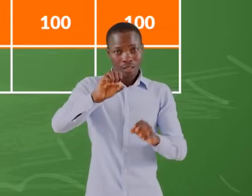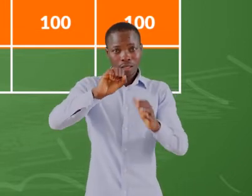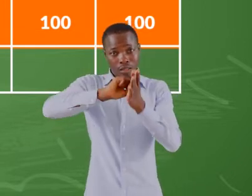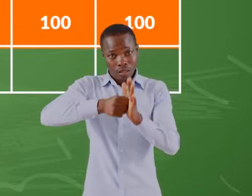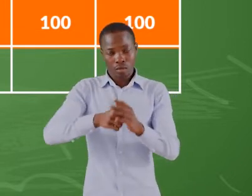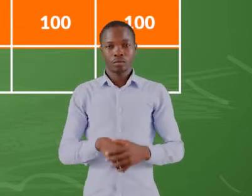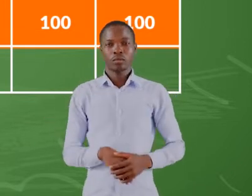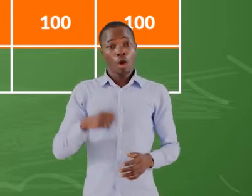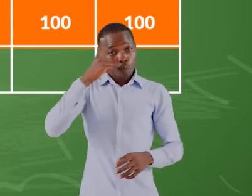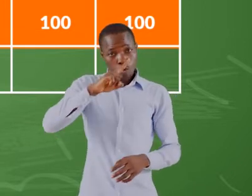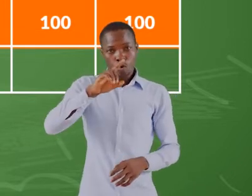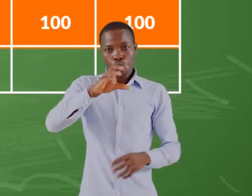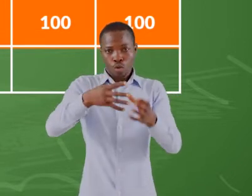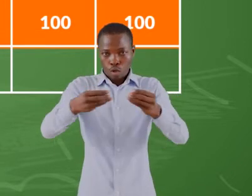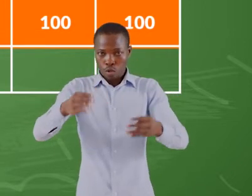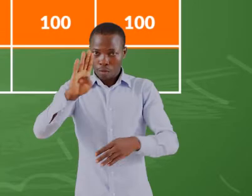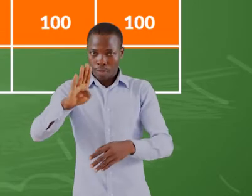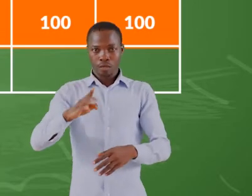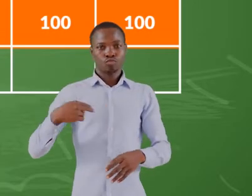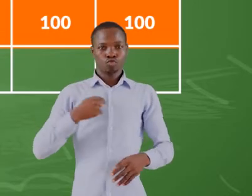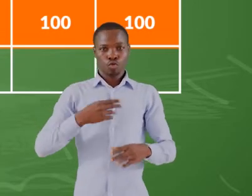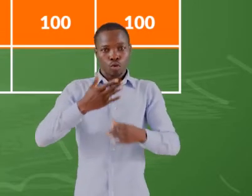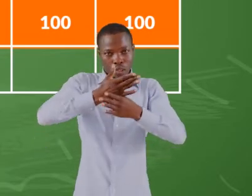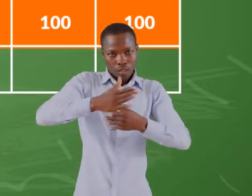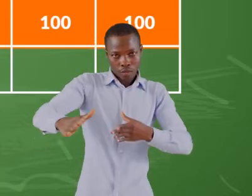Ensuite, pour le sol B, nous divisons